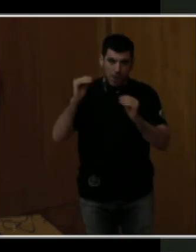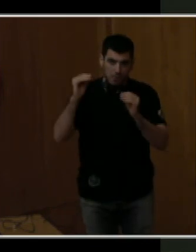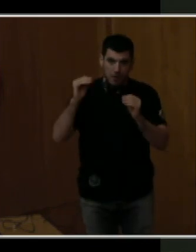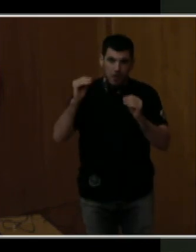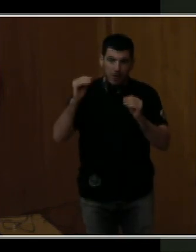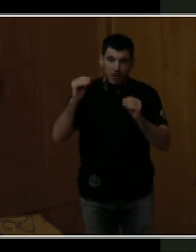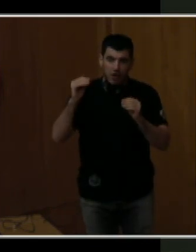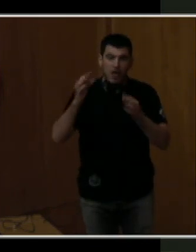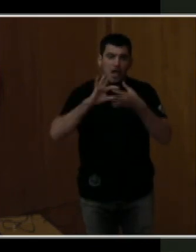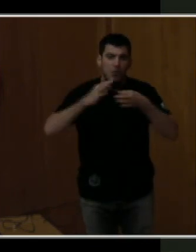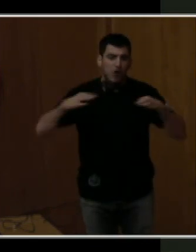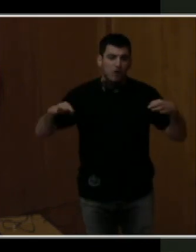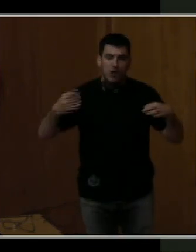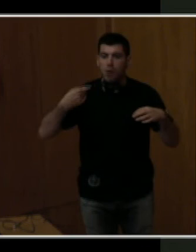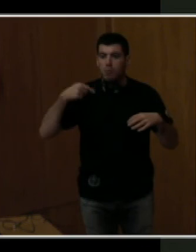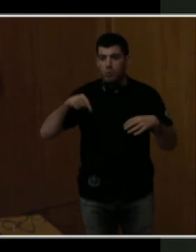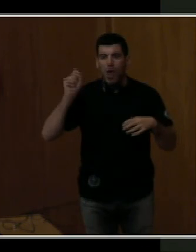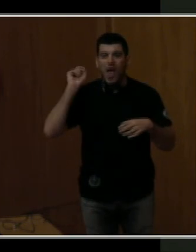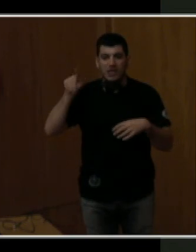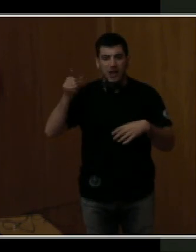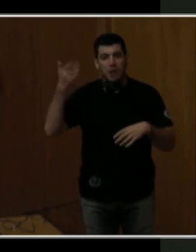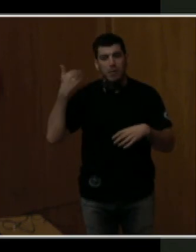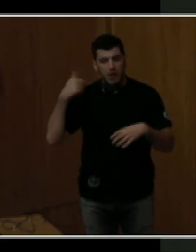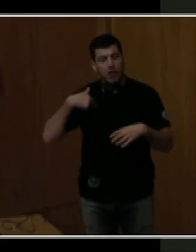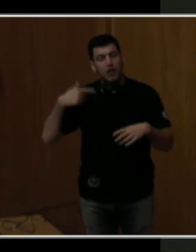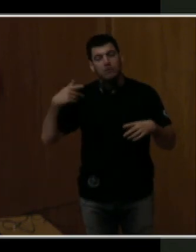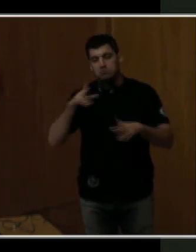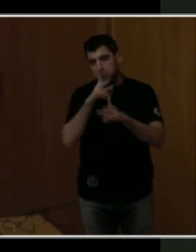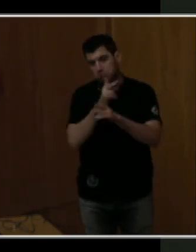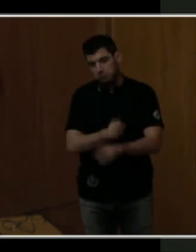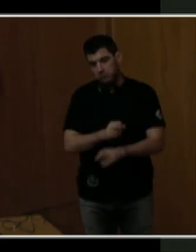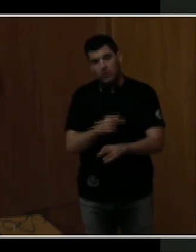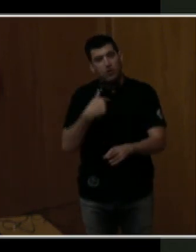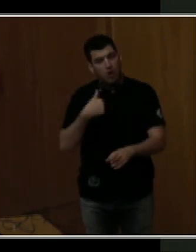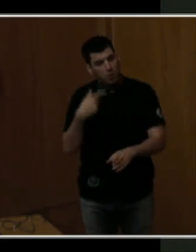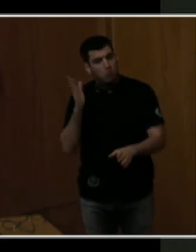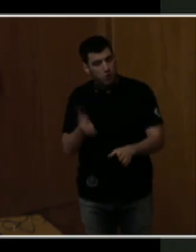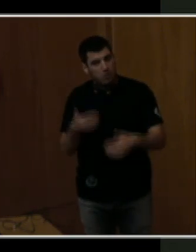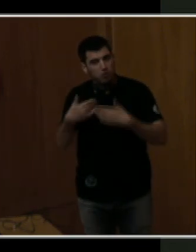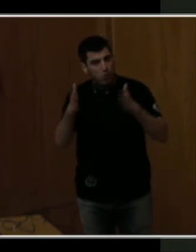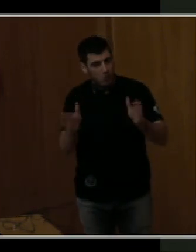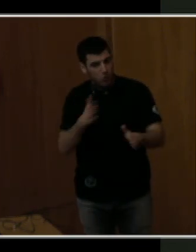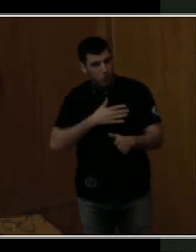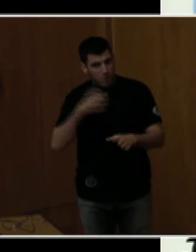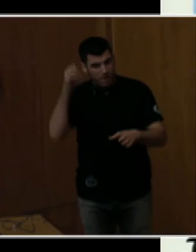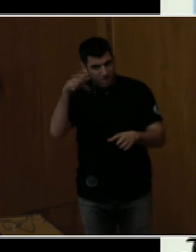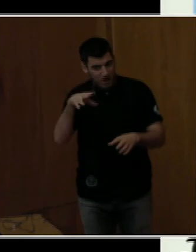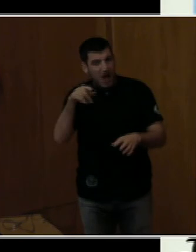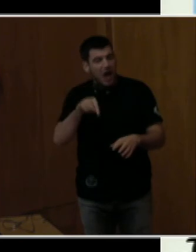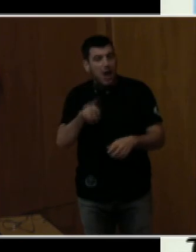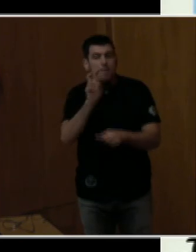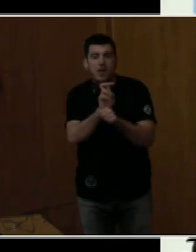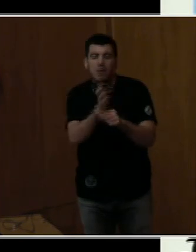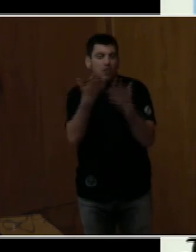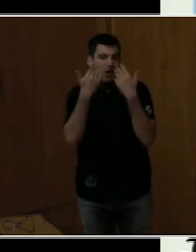πληροφορία που είχα στείλει πριν. Άρα, ναι, μεν το εγκλωβίζομαι στο δωμάτιο, αλλά δεν είναι λειτουργία μνήμης. Κατά συνέπεια,